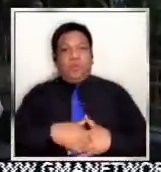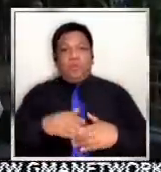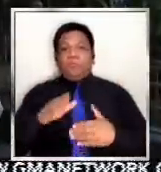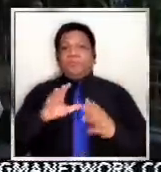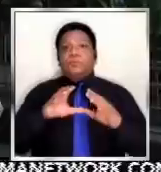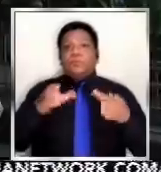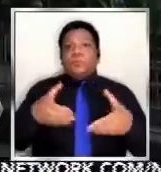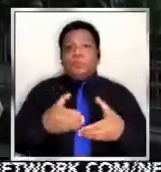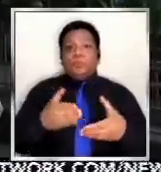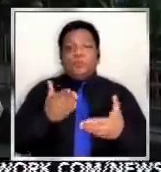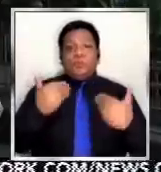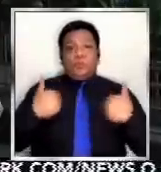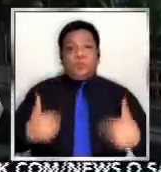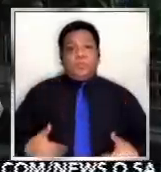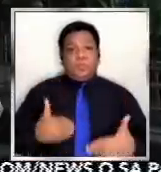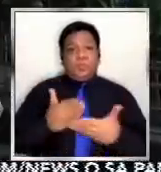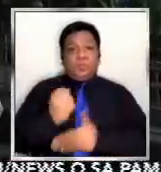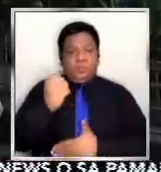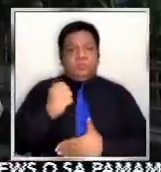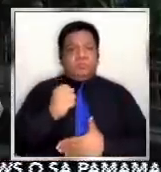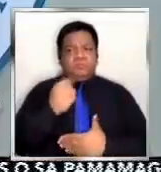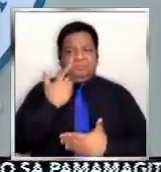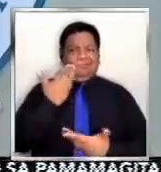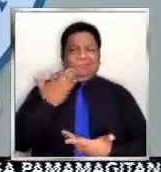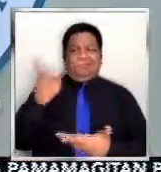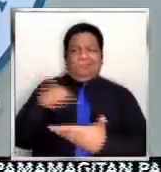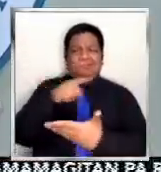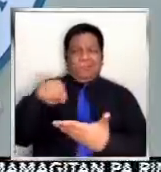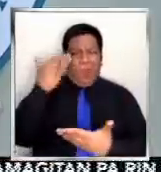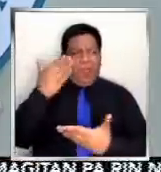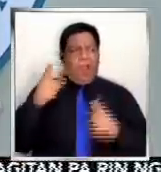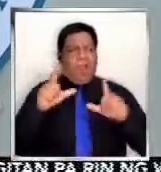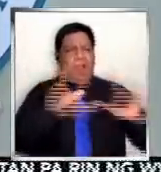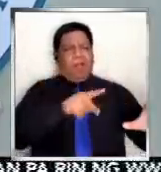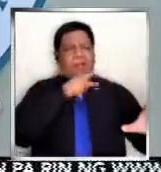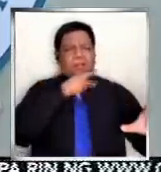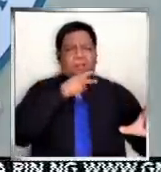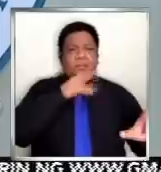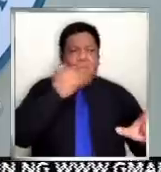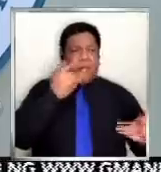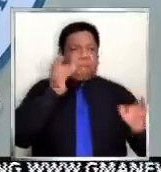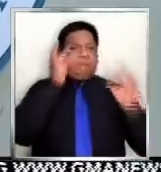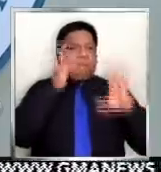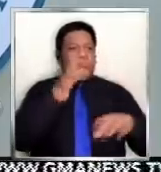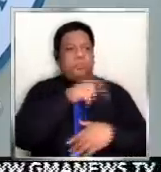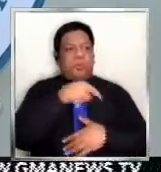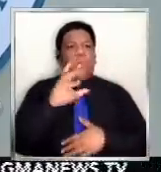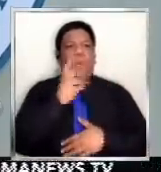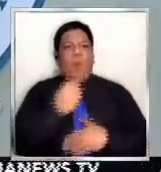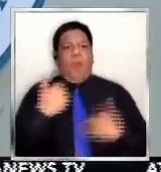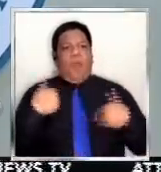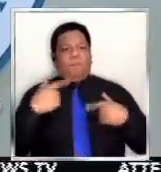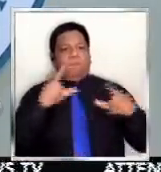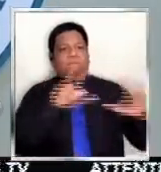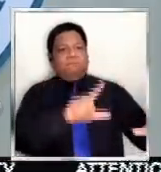ang red tagging dahil nilalagay nito sa panganib ang buhay ng mga pinaparatangan, nagbitbit man ito